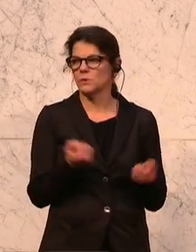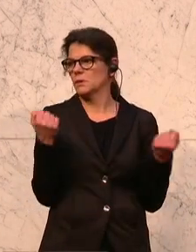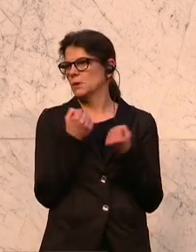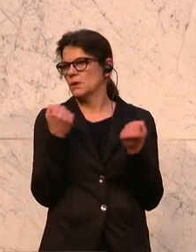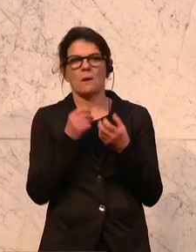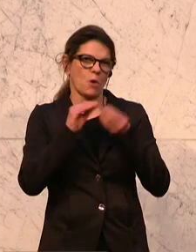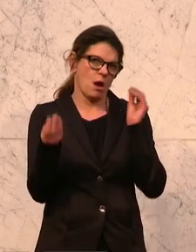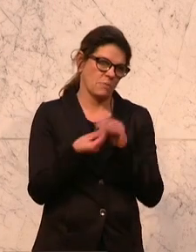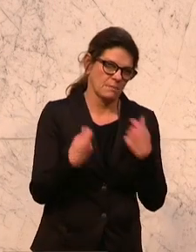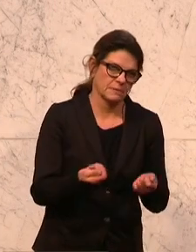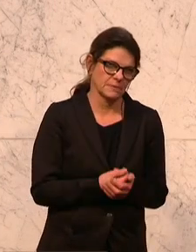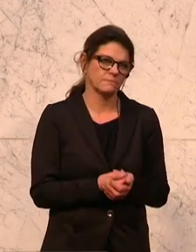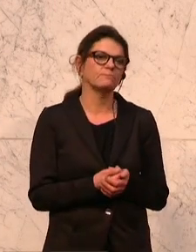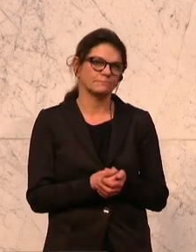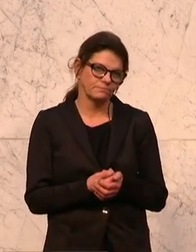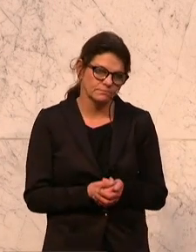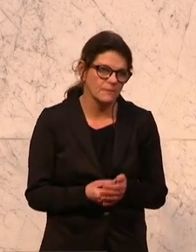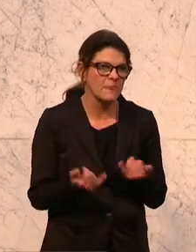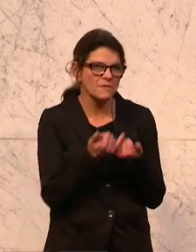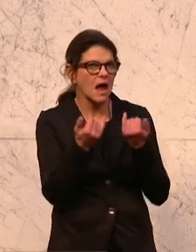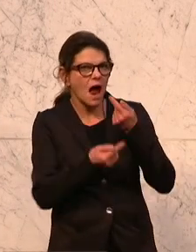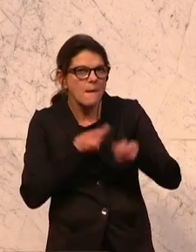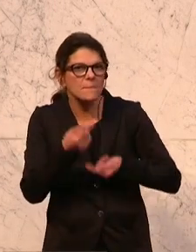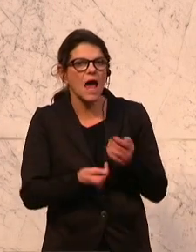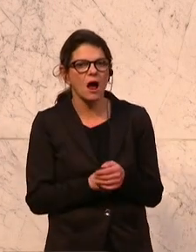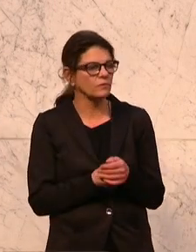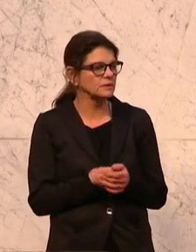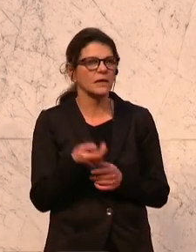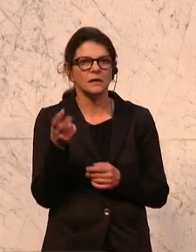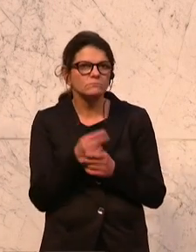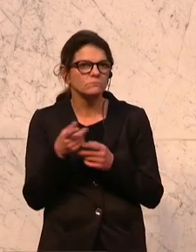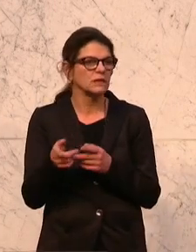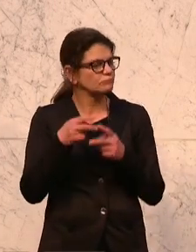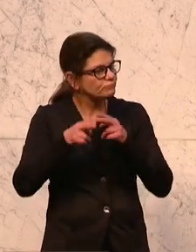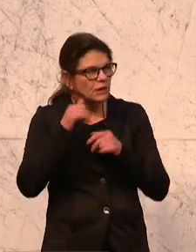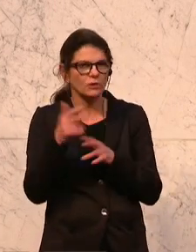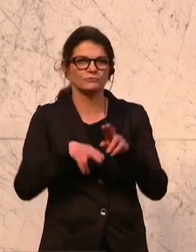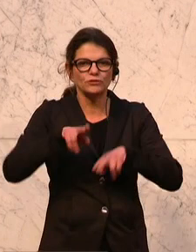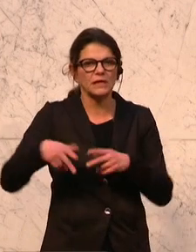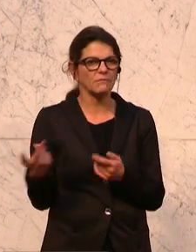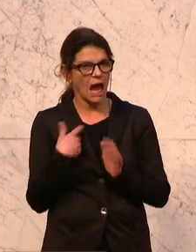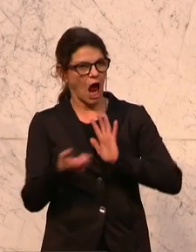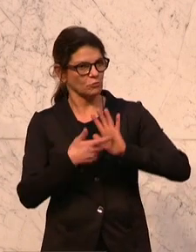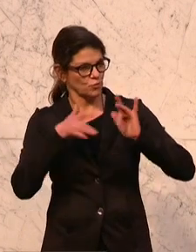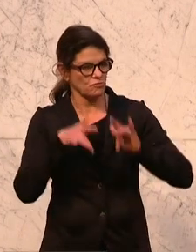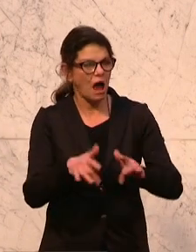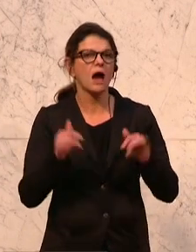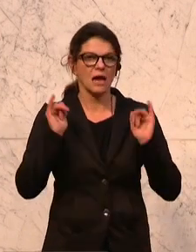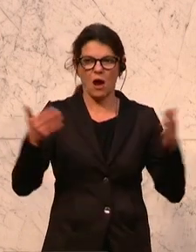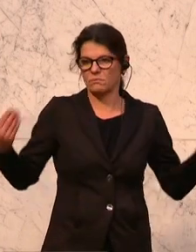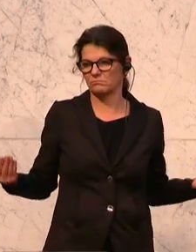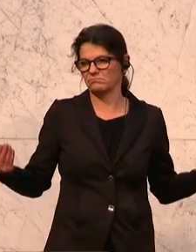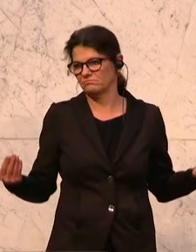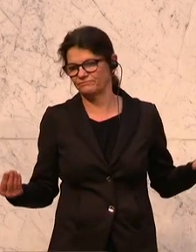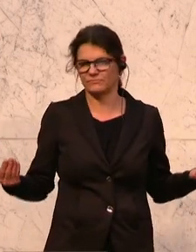massivste Probleme gibt im Ablauf mit den Calls etc. Das ist alles schön und gut, dass man diese Ansprüche hat, aber wenn man